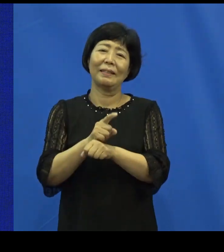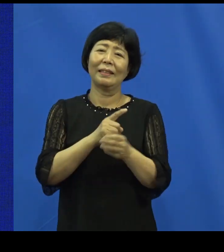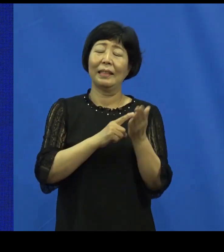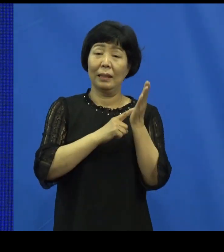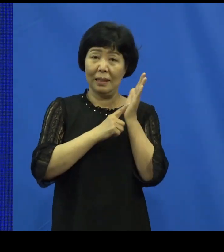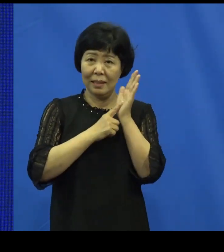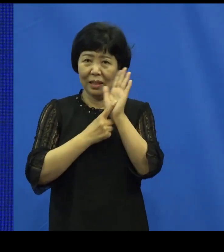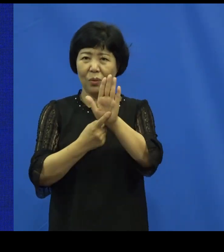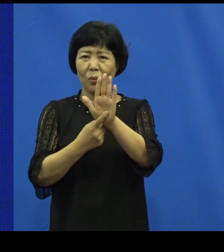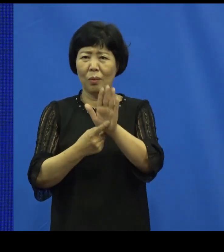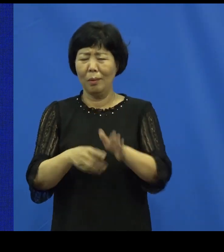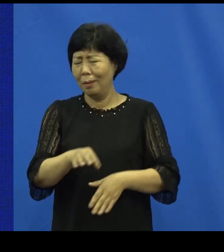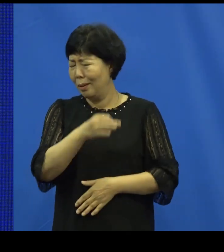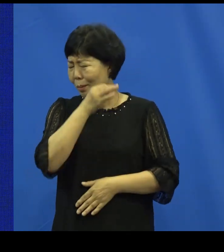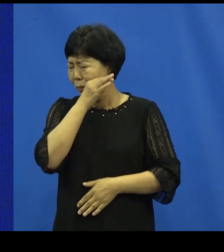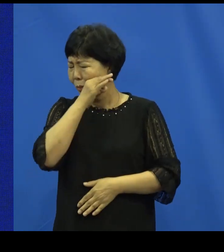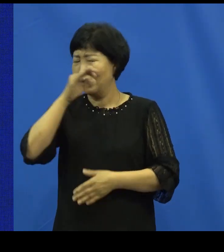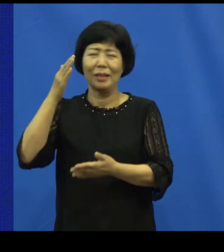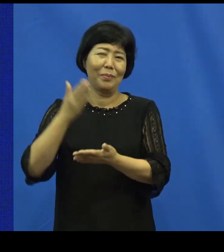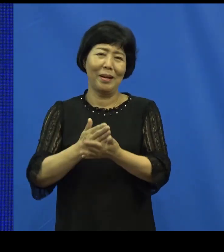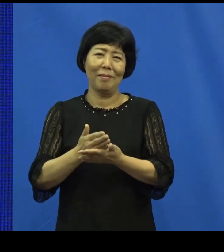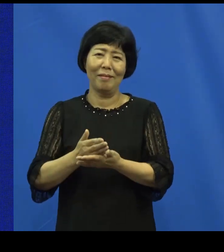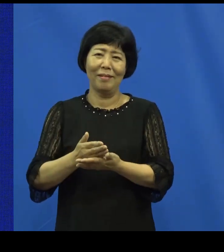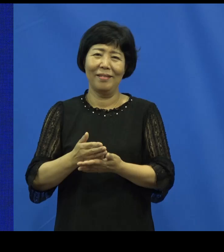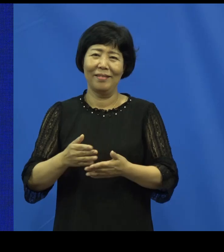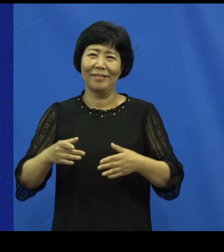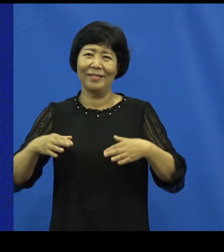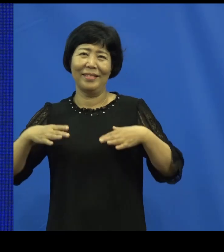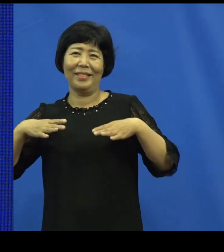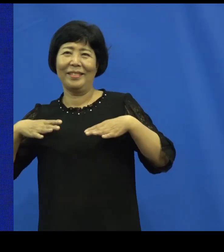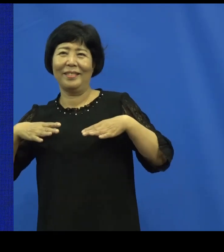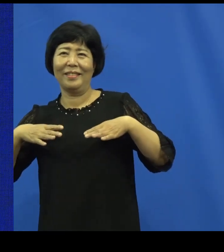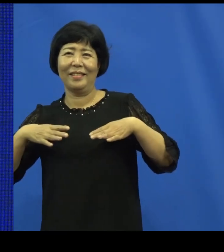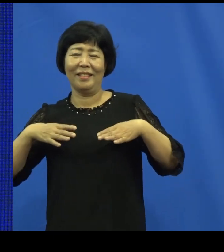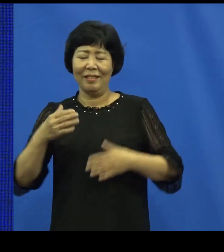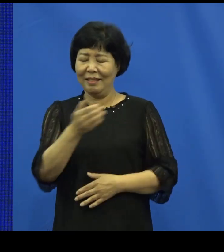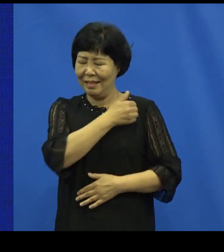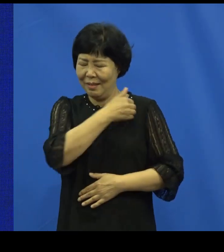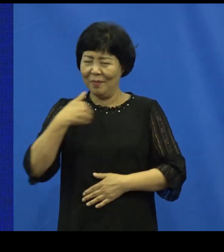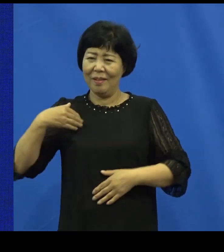드러내고 부끄러워하지 않고 자랑스럽게 담대하게 선포하면서